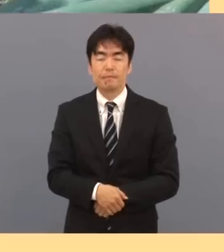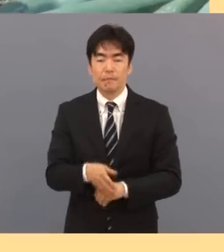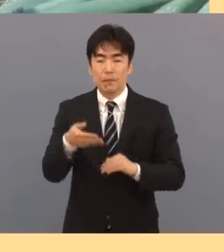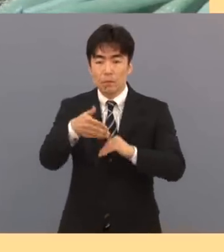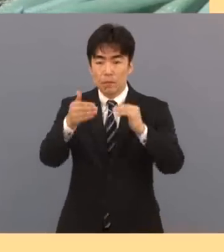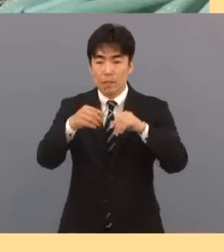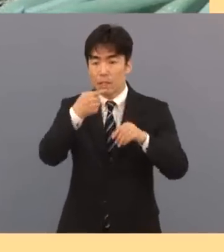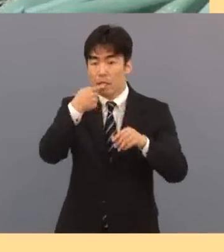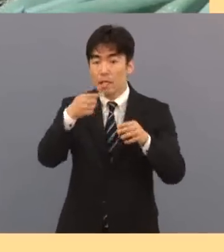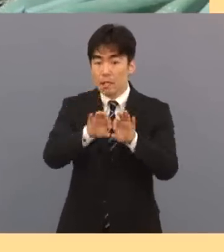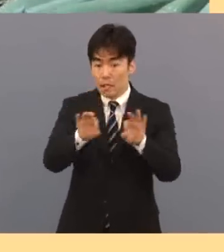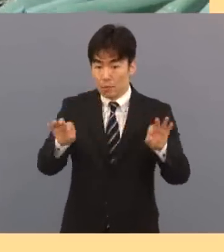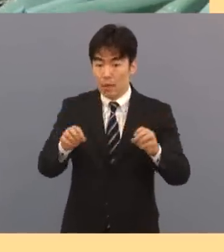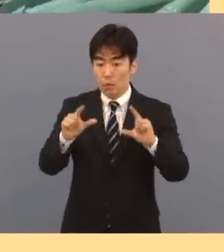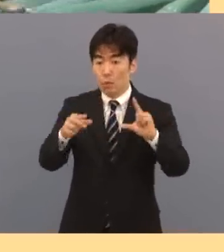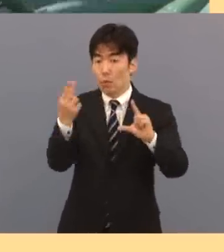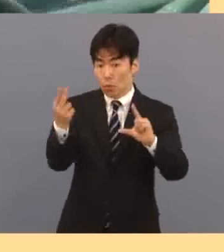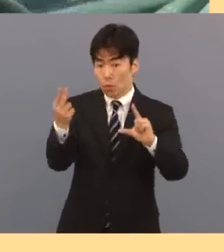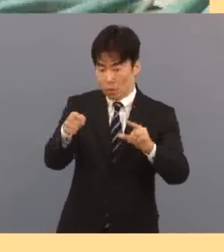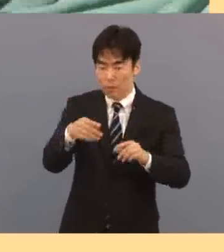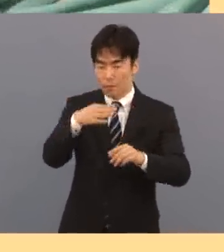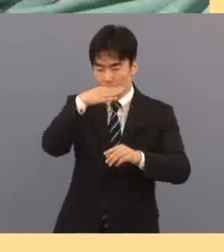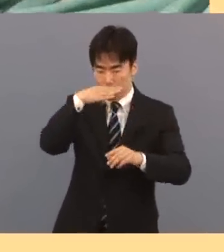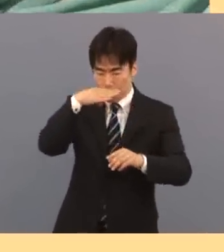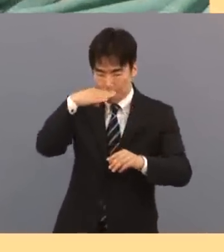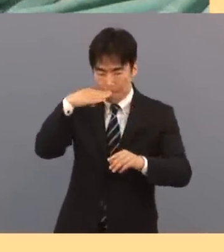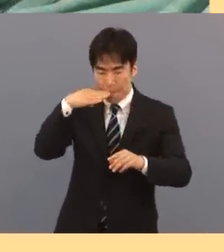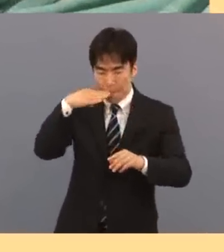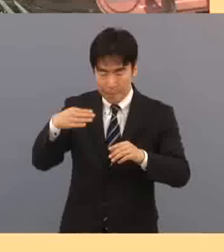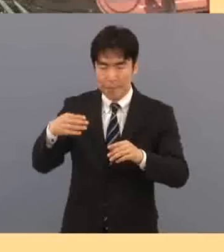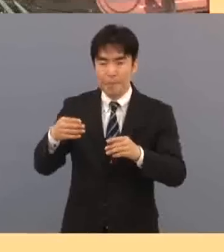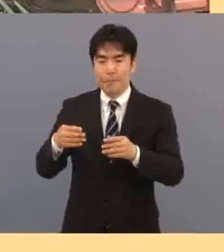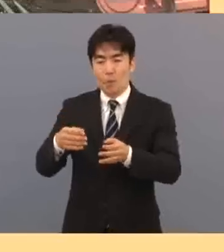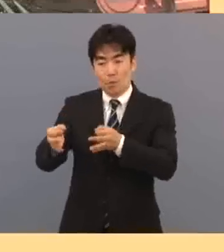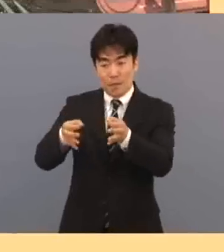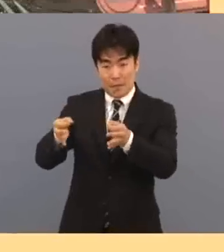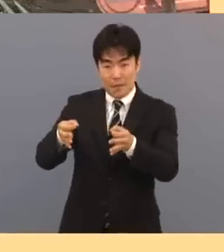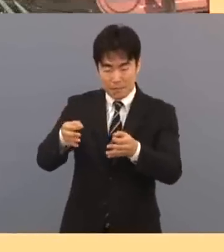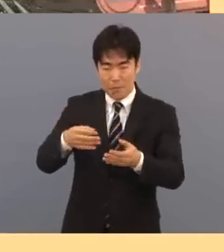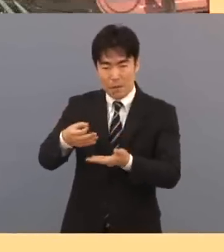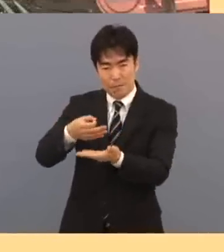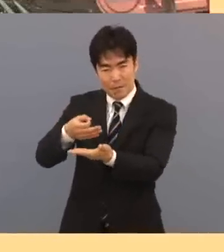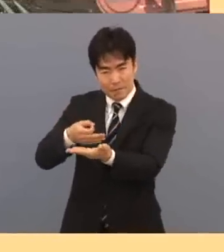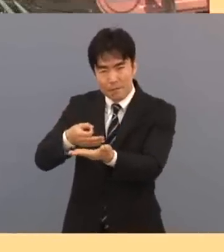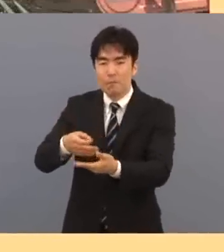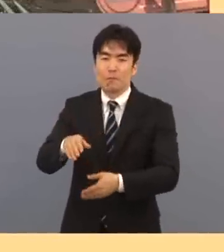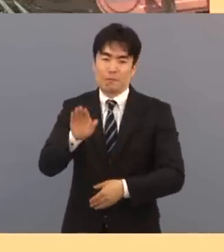越谷ネギは東京の高級料理店などにも出される名高いネギです。